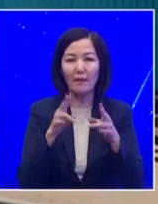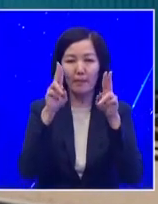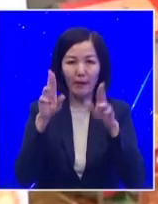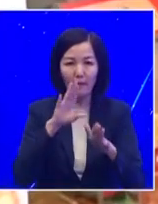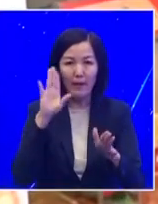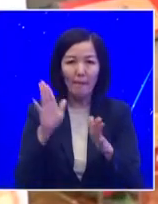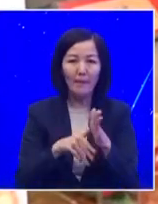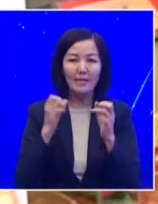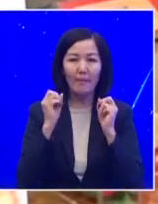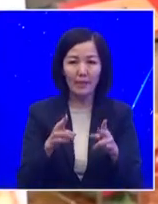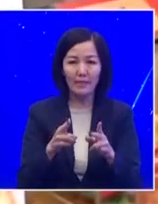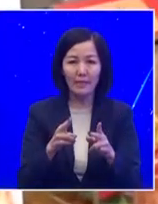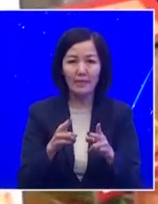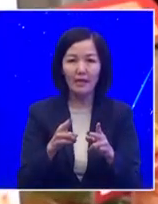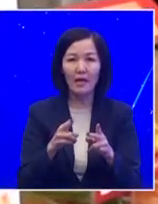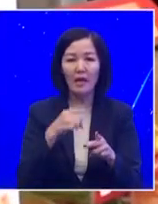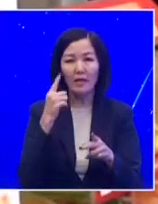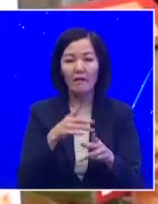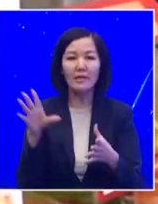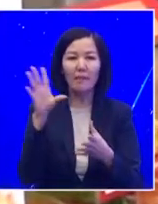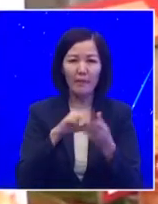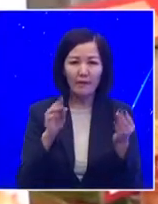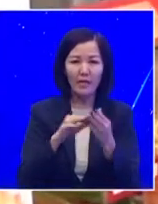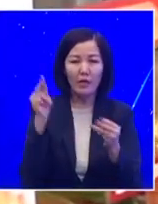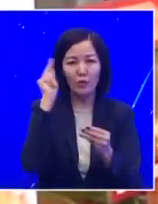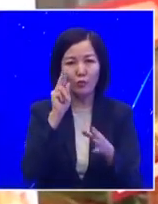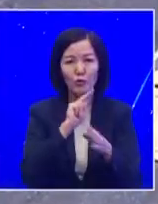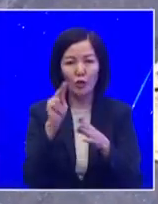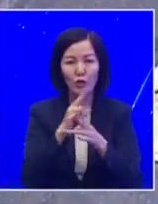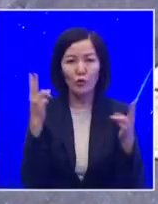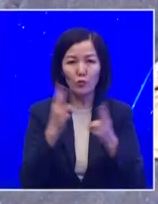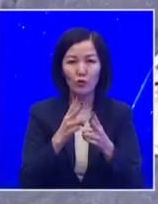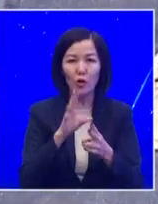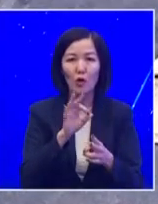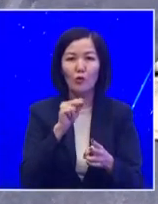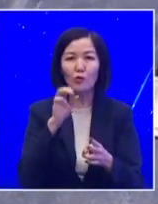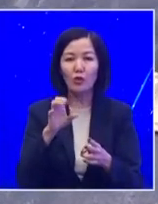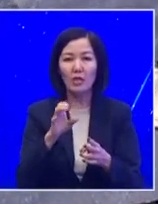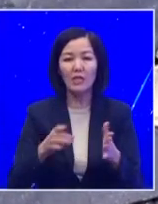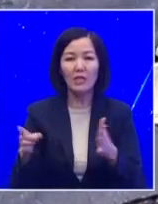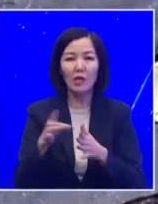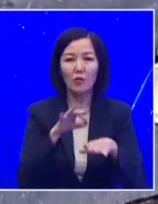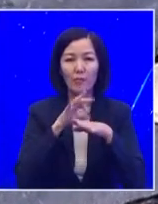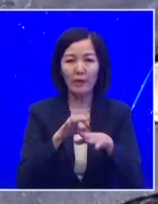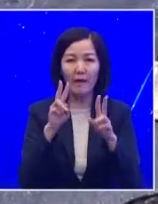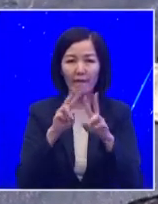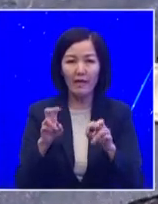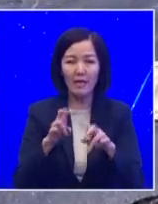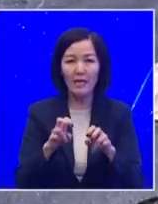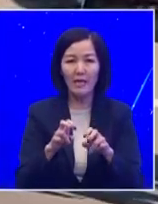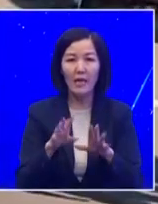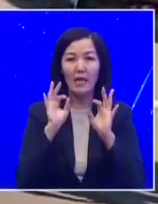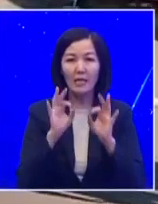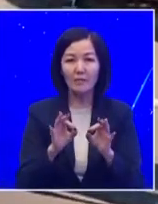правила безопасности. Ведь, как говорится, повторение – мать учения. Сотрудники ОЧС района проверили исправность печей